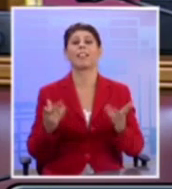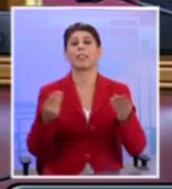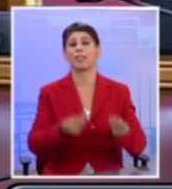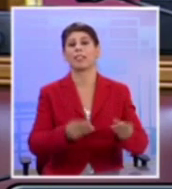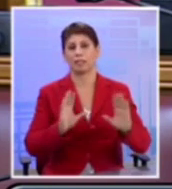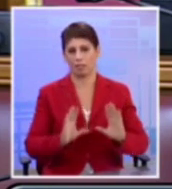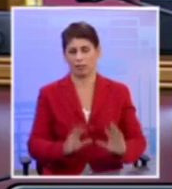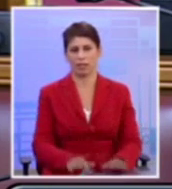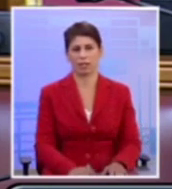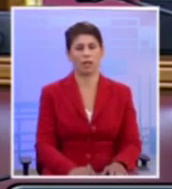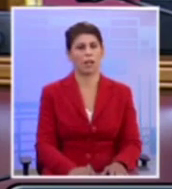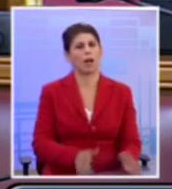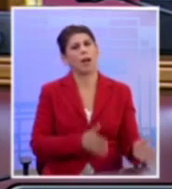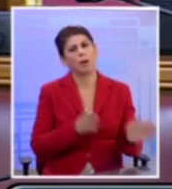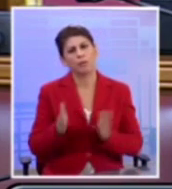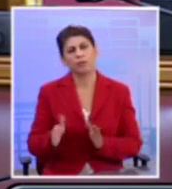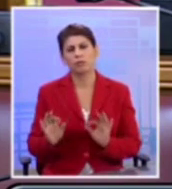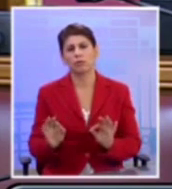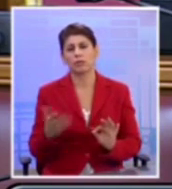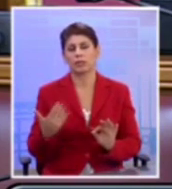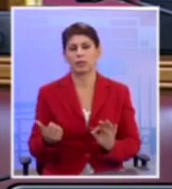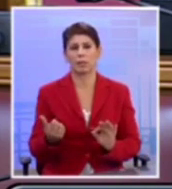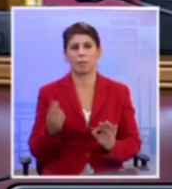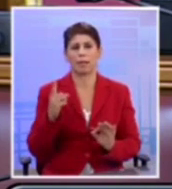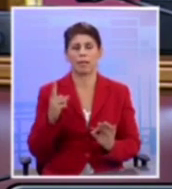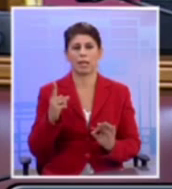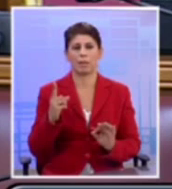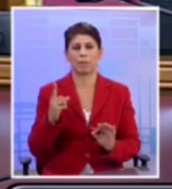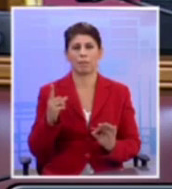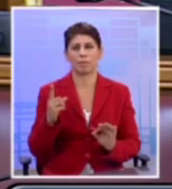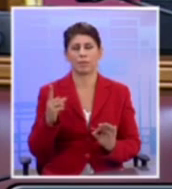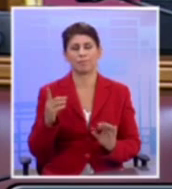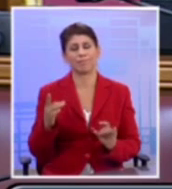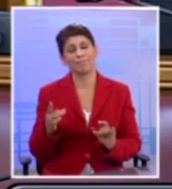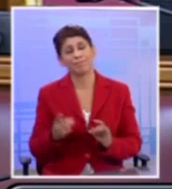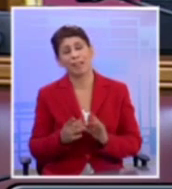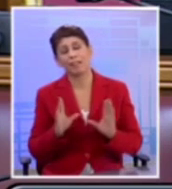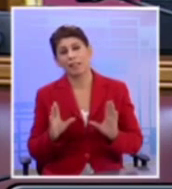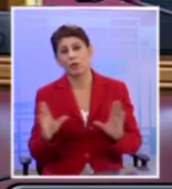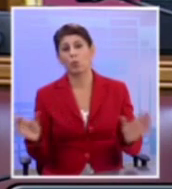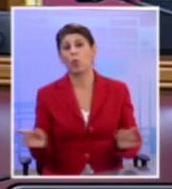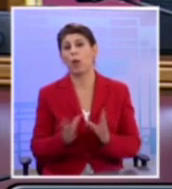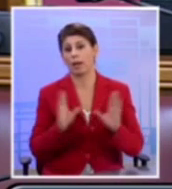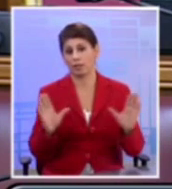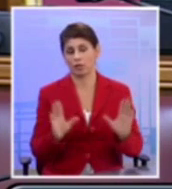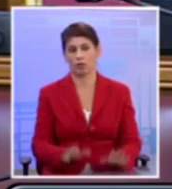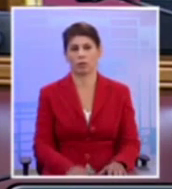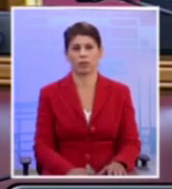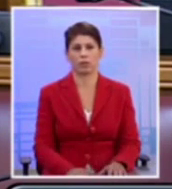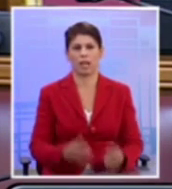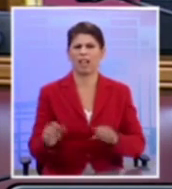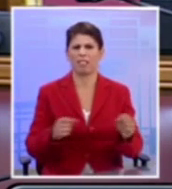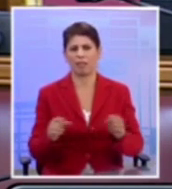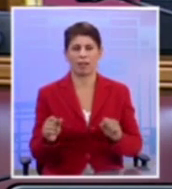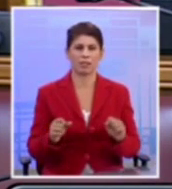διαθέσιμα. Από την άλλη βέβαια είχαμε και μια ατυχή τουλάχιστον